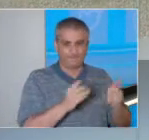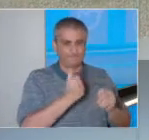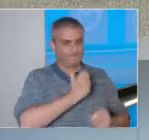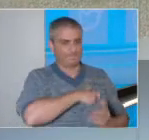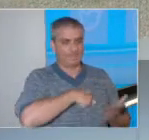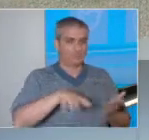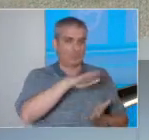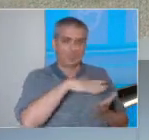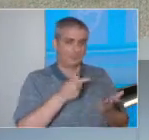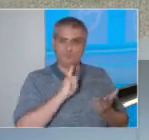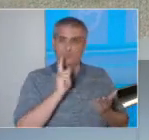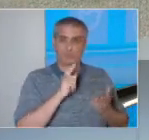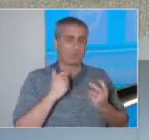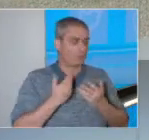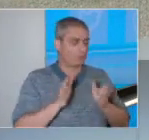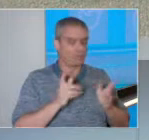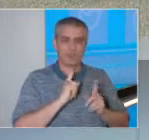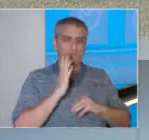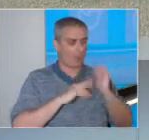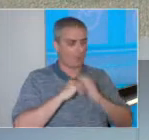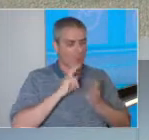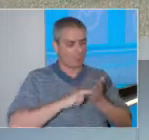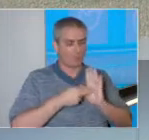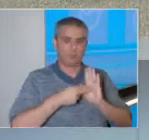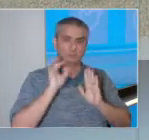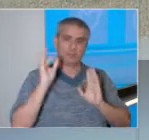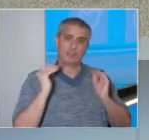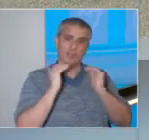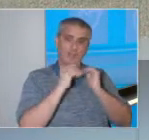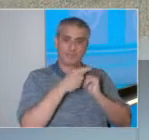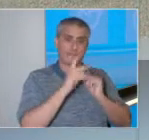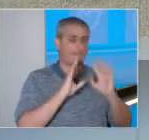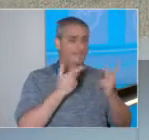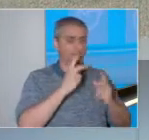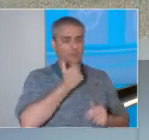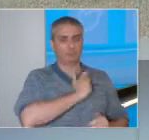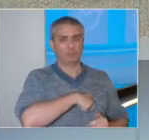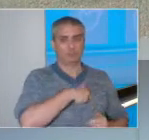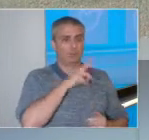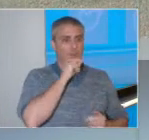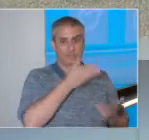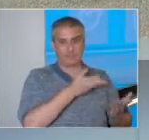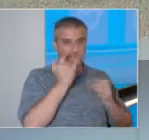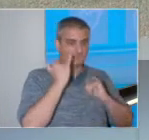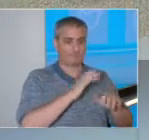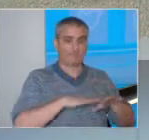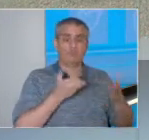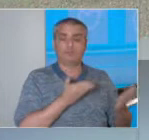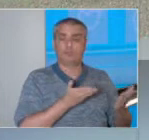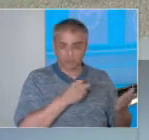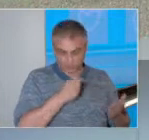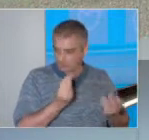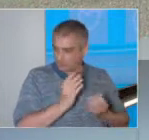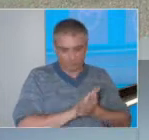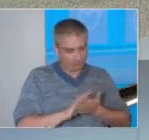ראשי הרשויות. היא לא פותחת ולא בונה את התוכניות שלה לפי מה שראשי הרשויות מדברים ומביאים מהשטח. זה